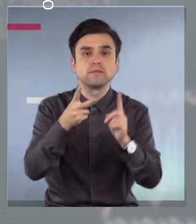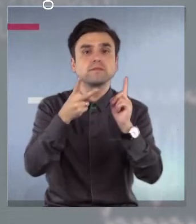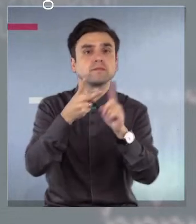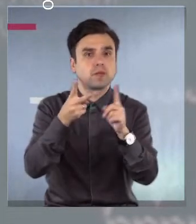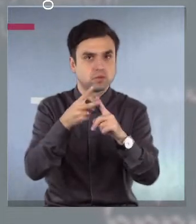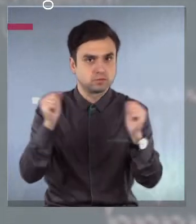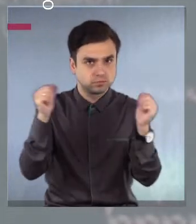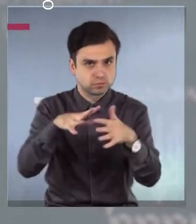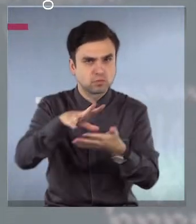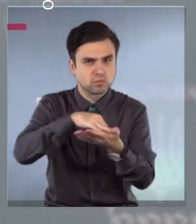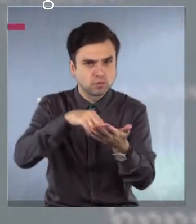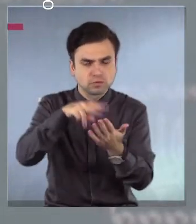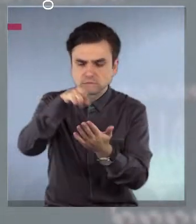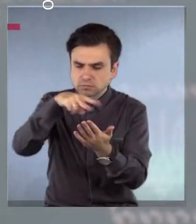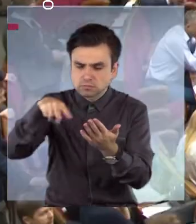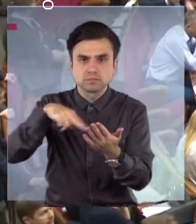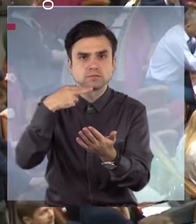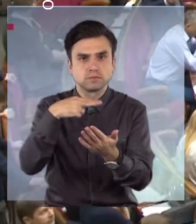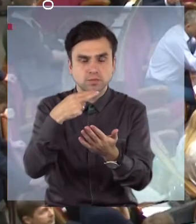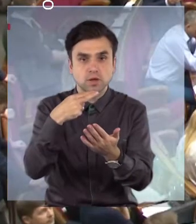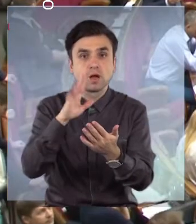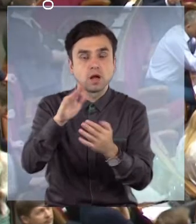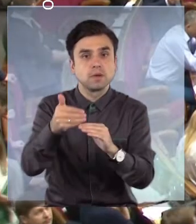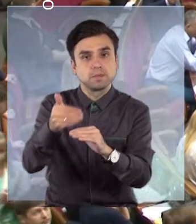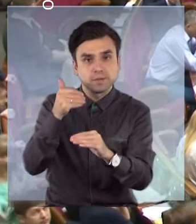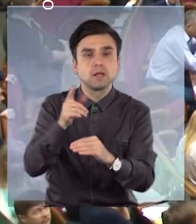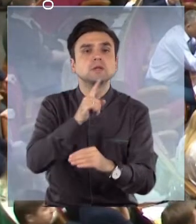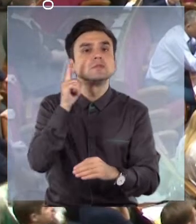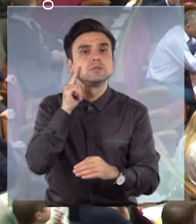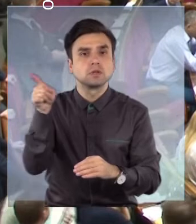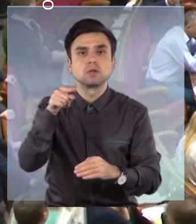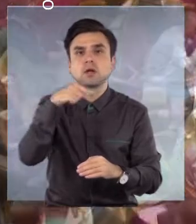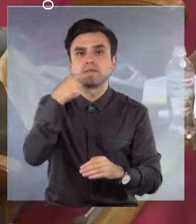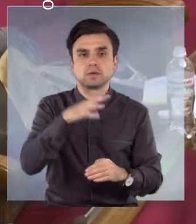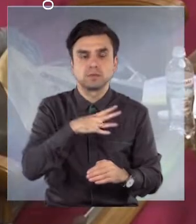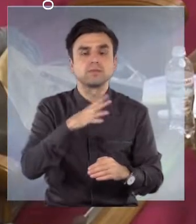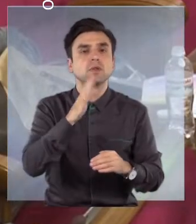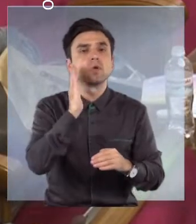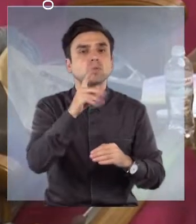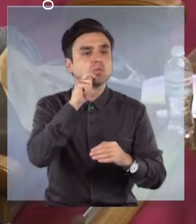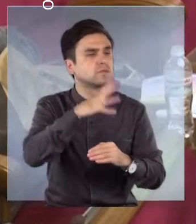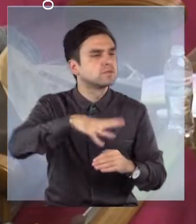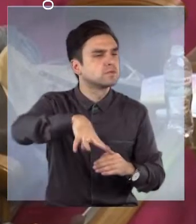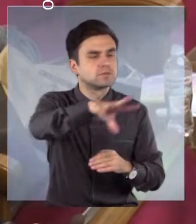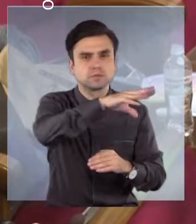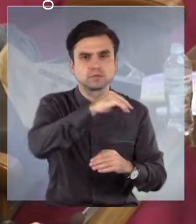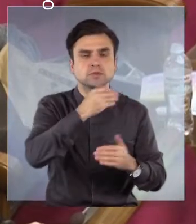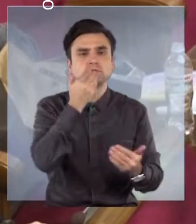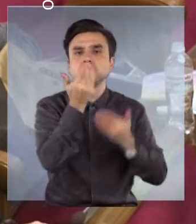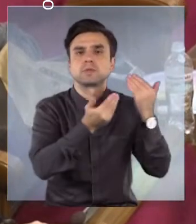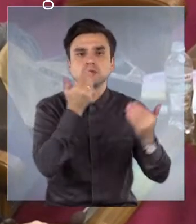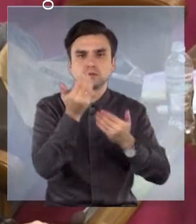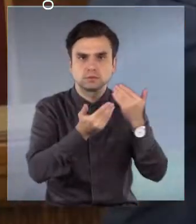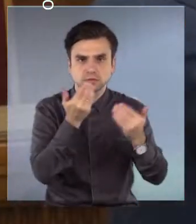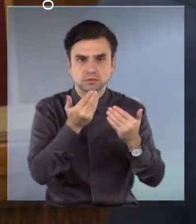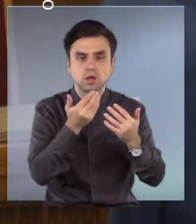заявляв президент Володимир Зеленський, має відбутися всеукраїнський референдум. Однак на ньому буде вирішуватися тільки питання продажу